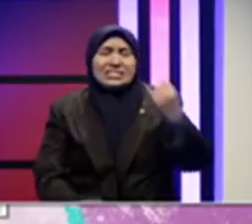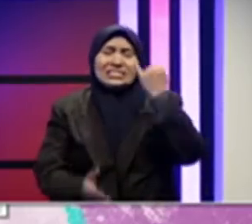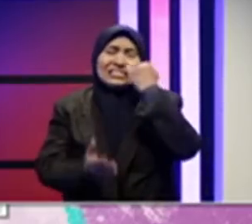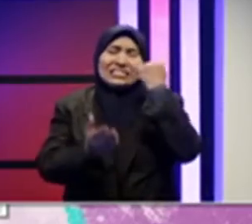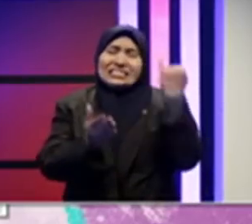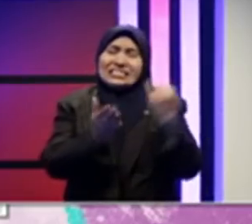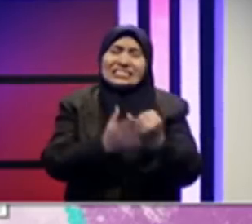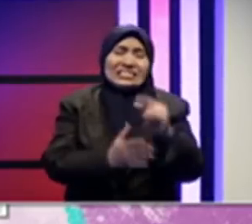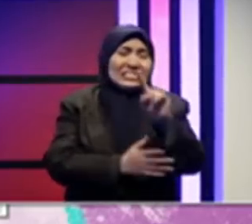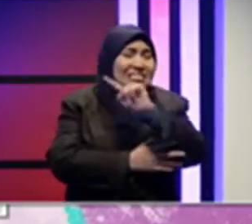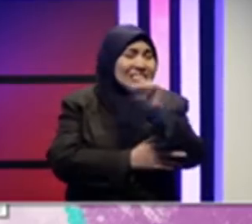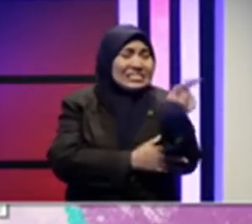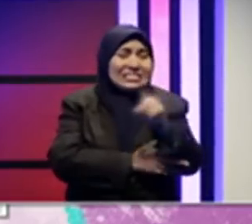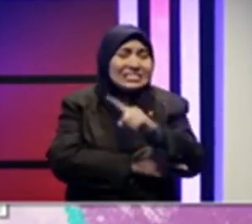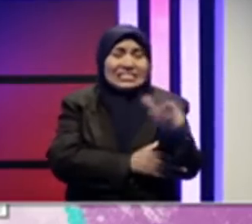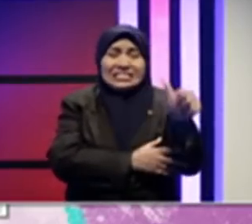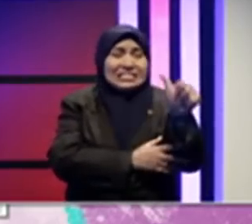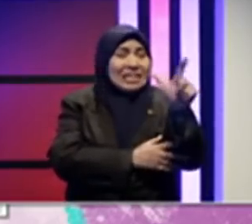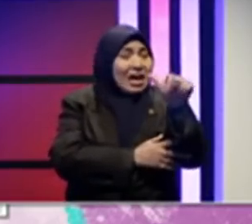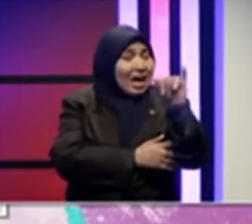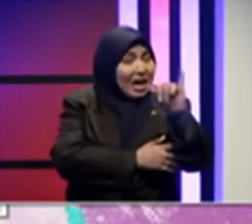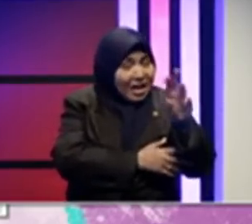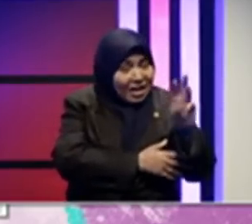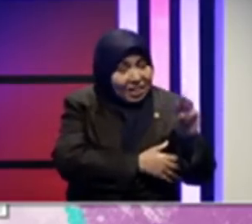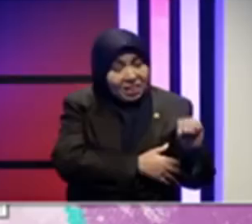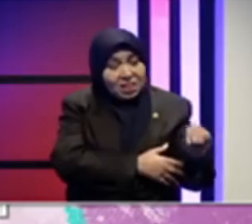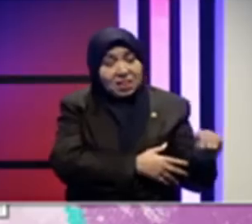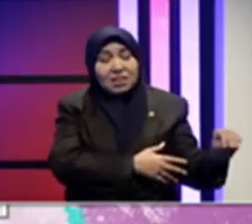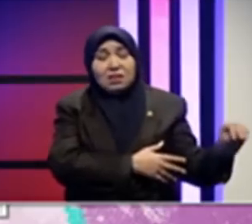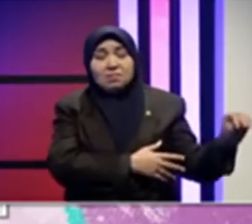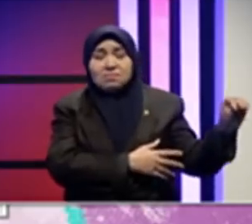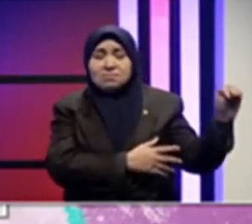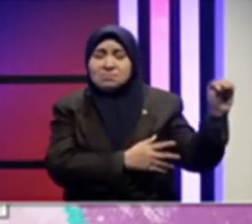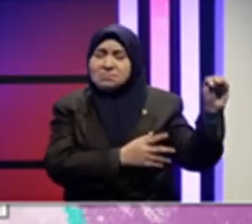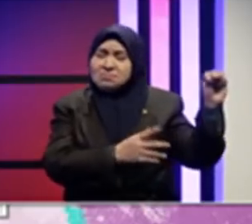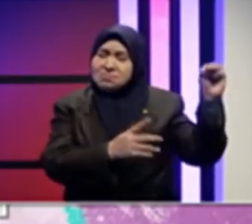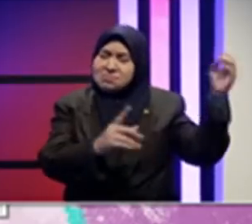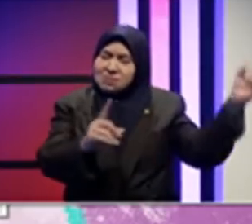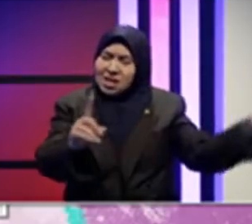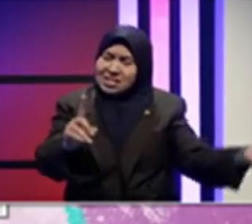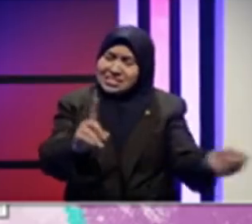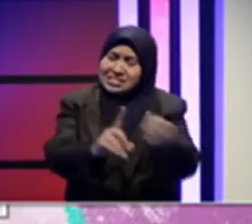للذين ظلموا من